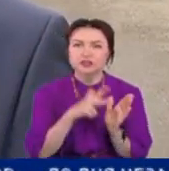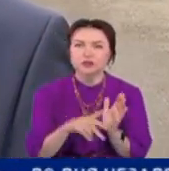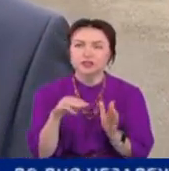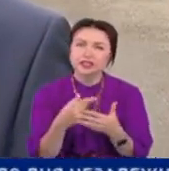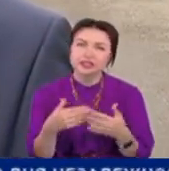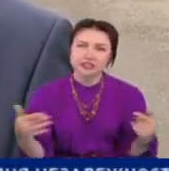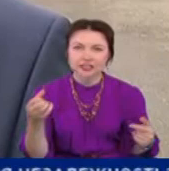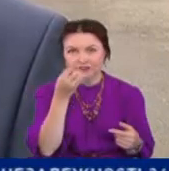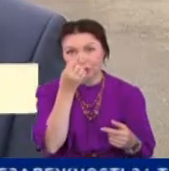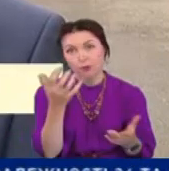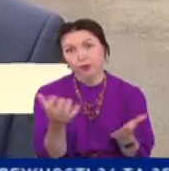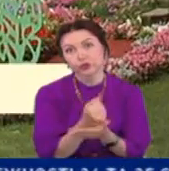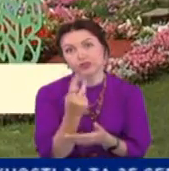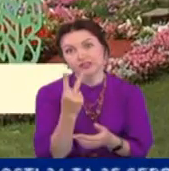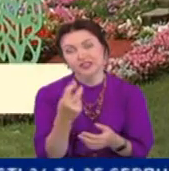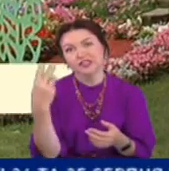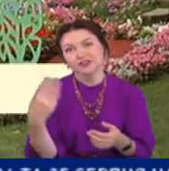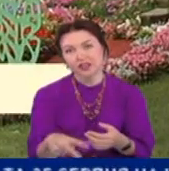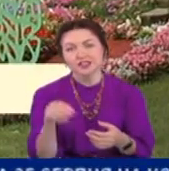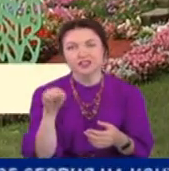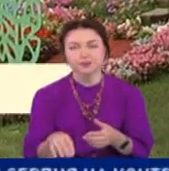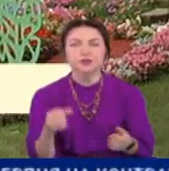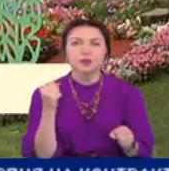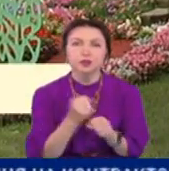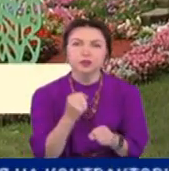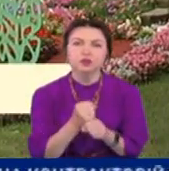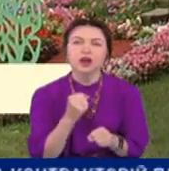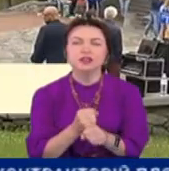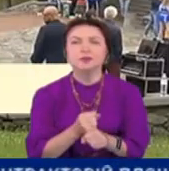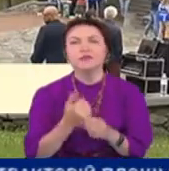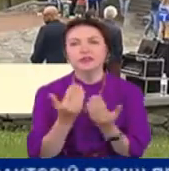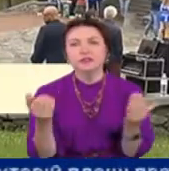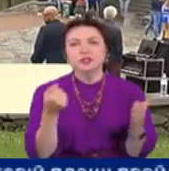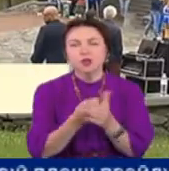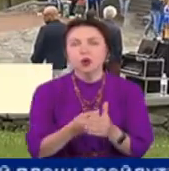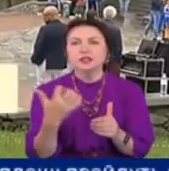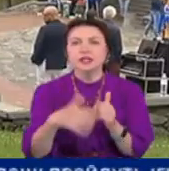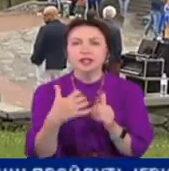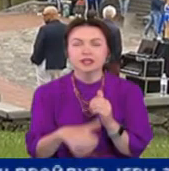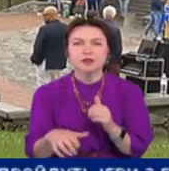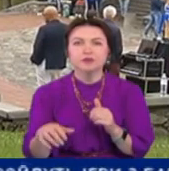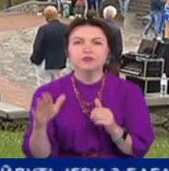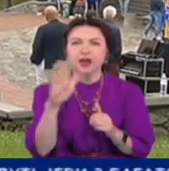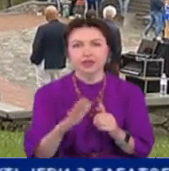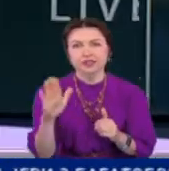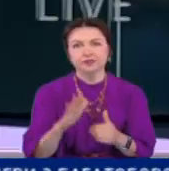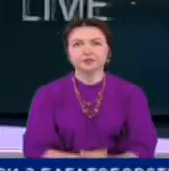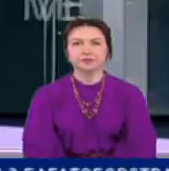але у нас вийшло 220 тисяч. Працюватиме виставка до середини вересня. Ольга Кислич, Дмитро Оліфанов, телеканал